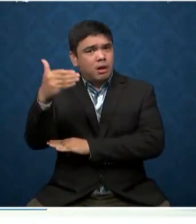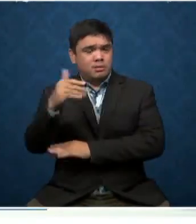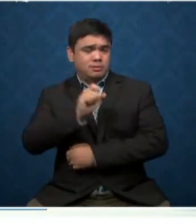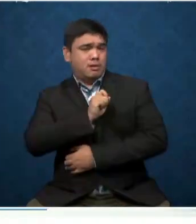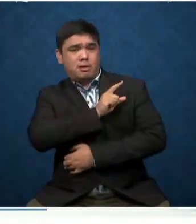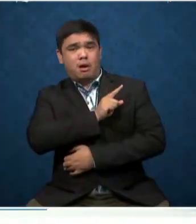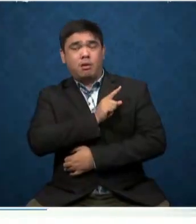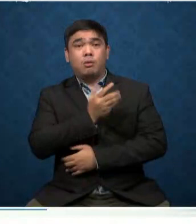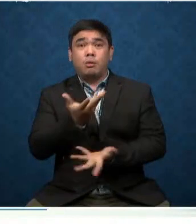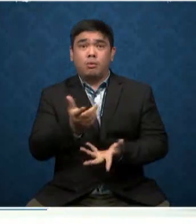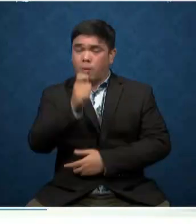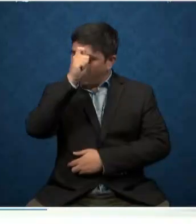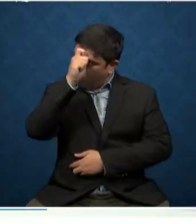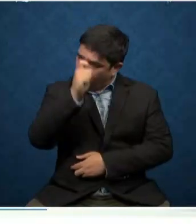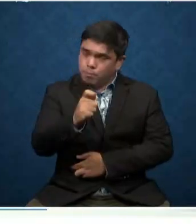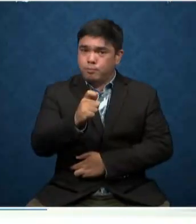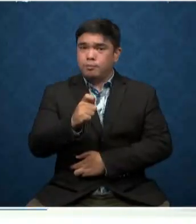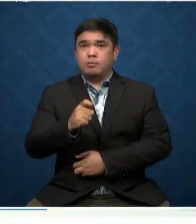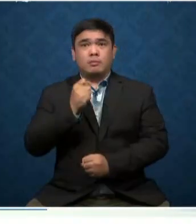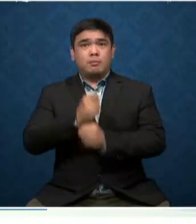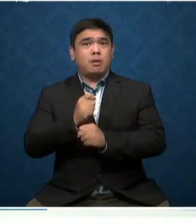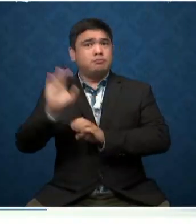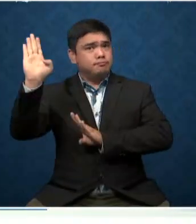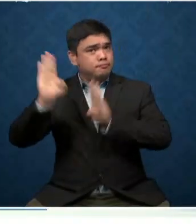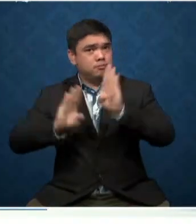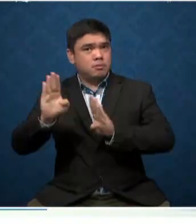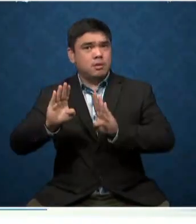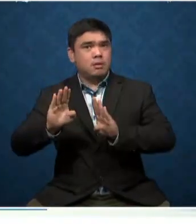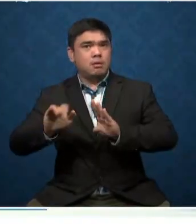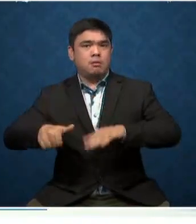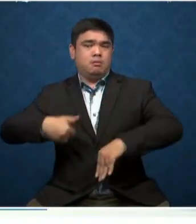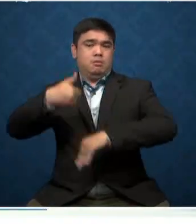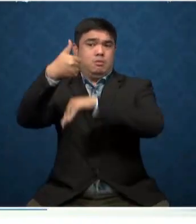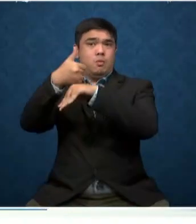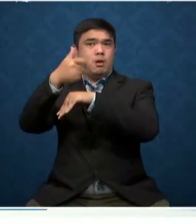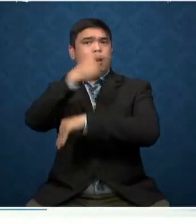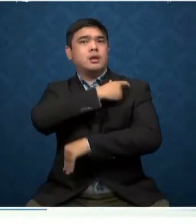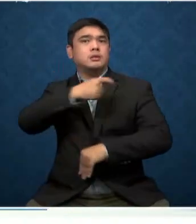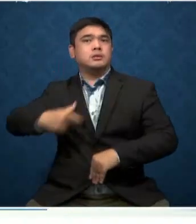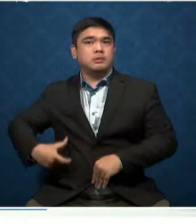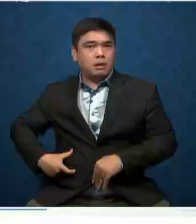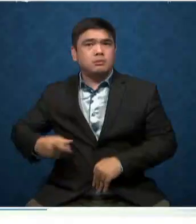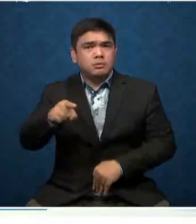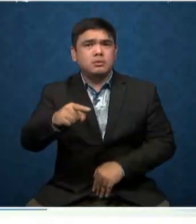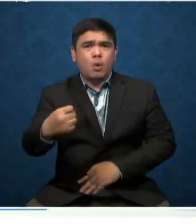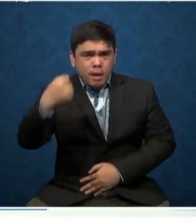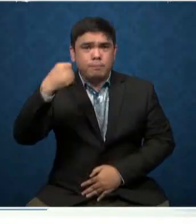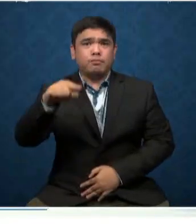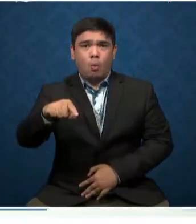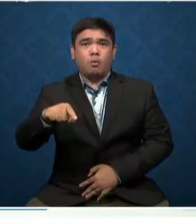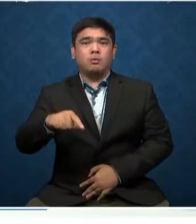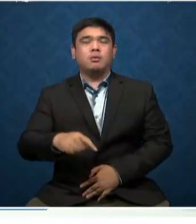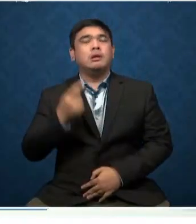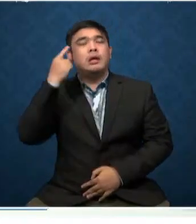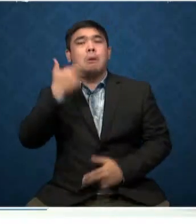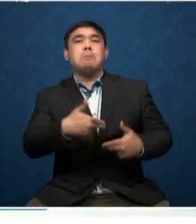ต่อการเคารพการปกครองระบอบประชาธิปไตยอันมีพระมหากษัตริย์เป็นทรงเป็นประมุขยิ่งมากขึ้นอย่าไป